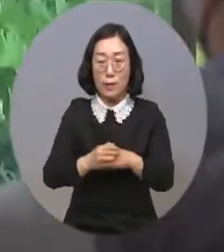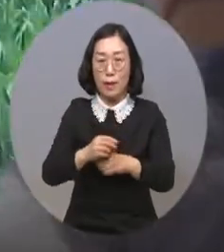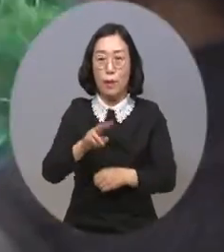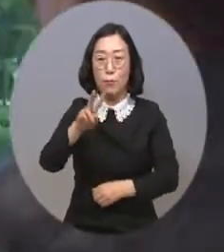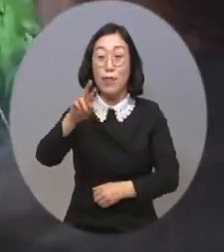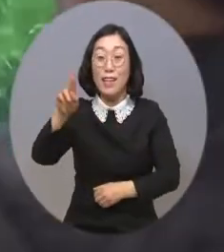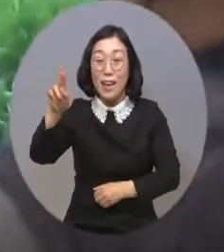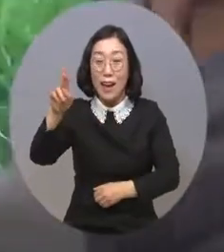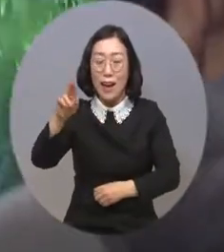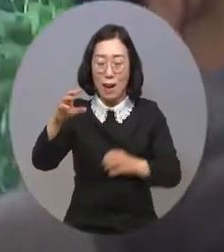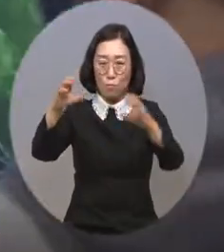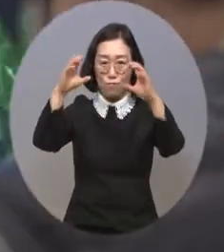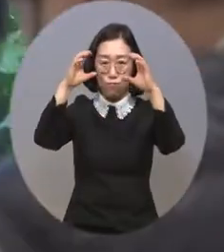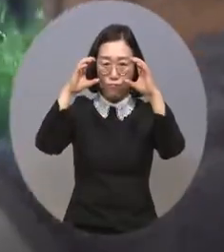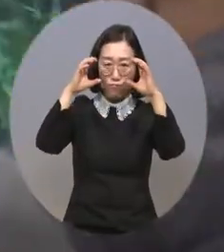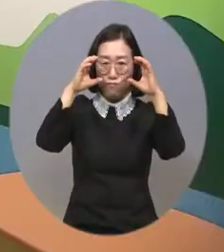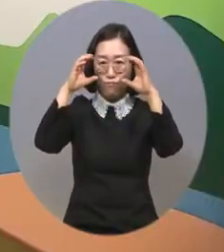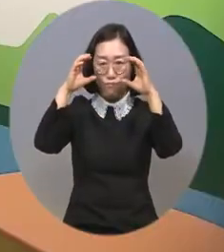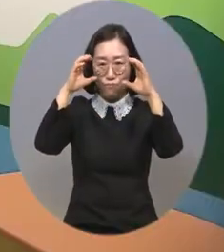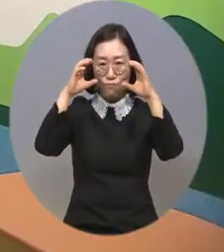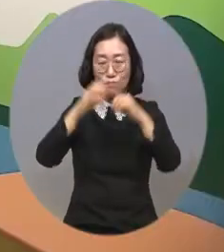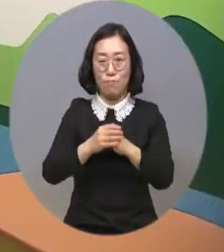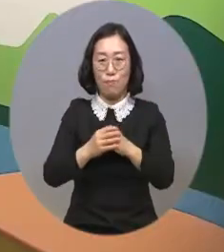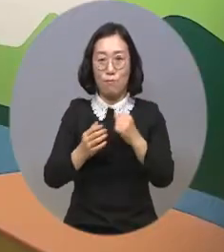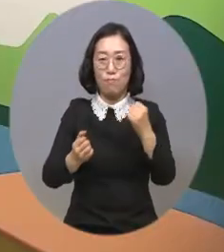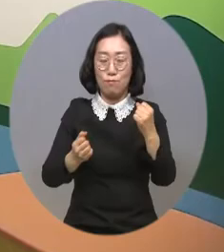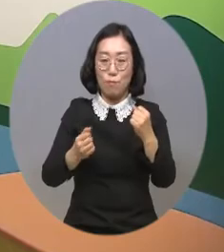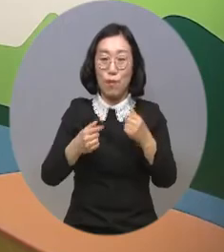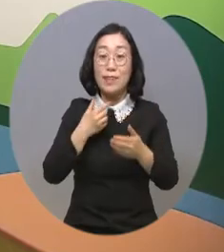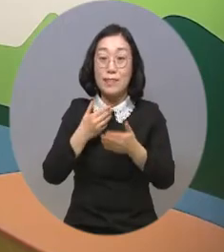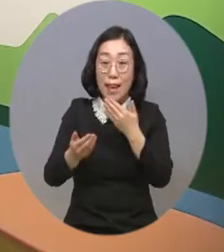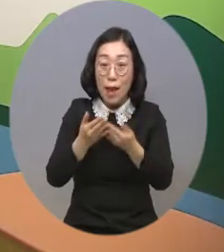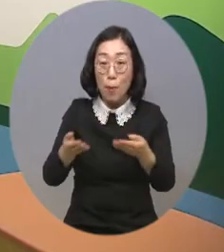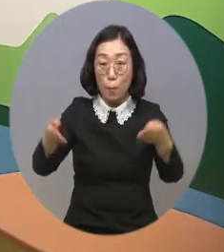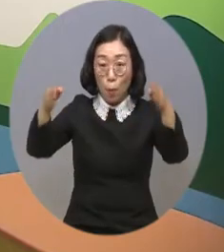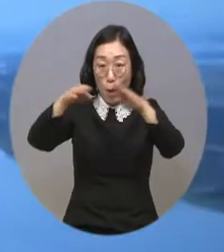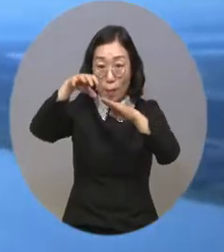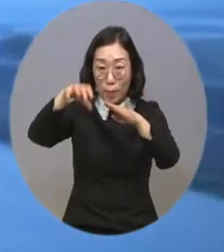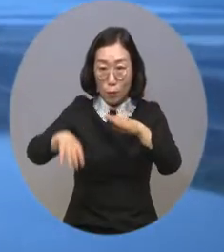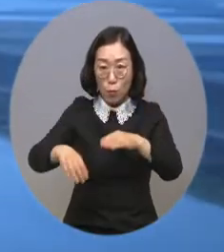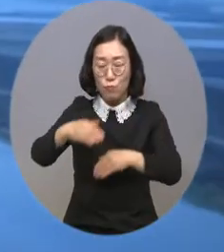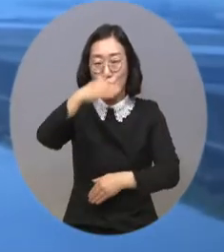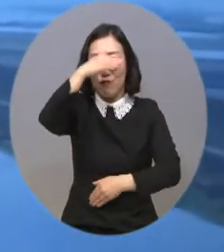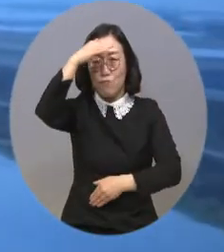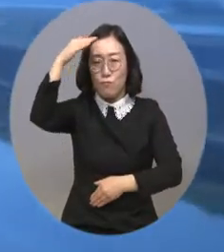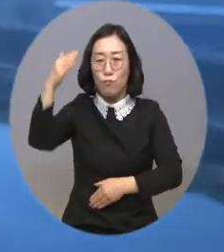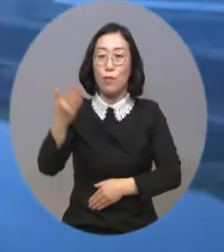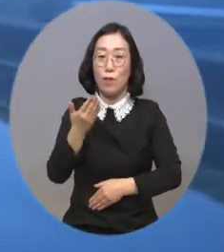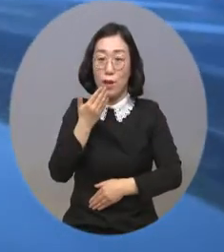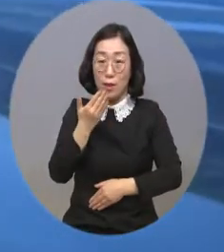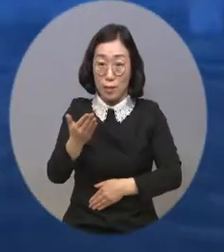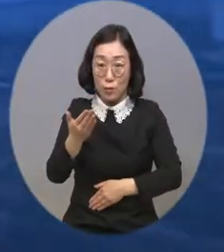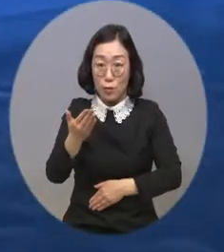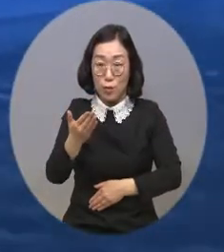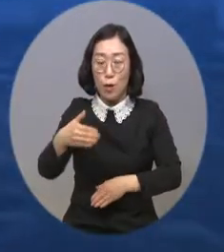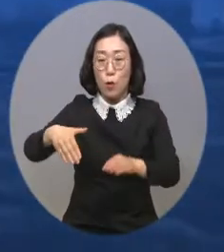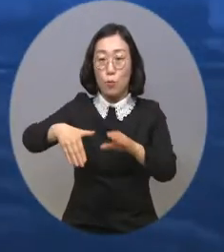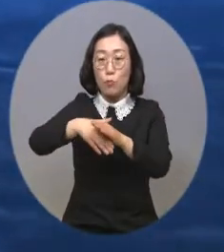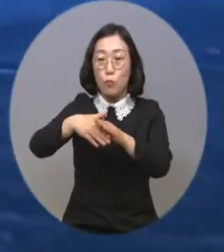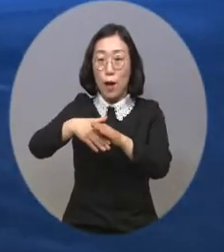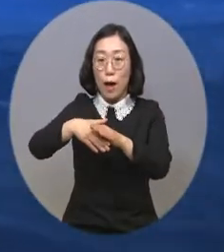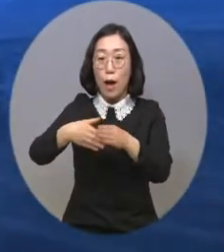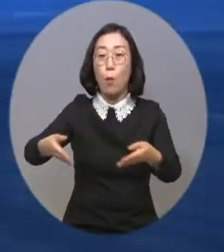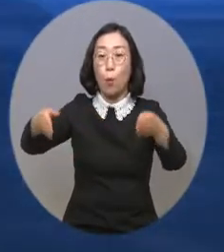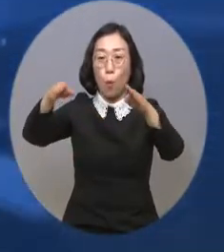활용한 패러글라이딩 체험 공간을 통해 만경강 주변 경관을 보는 제 3 전시관 만경강 의 문화 공간이 준비되어